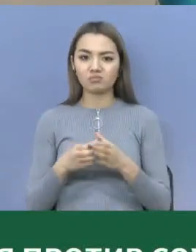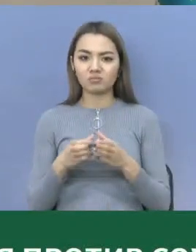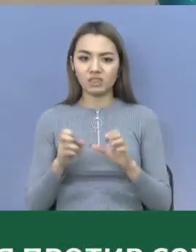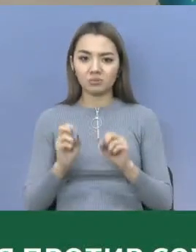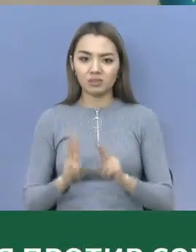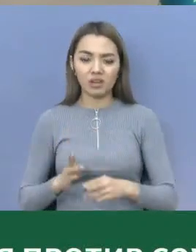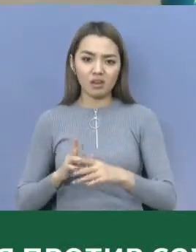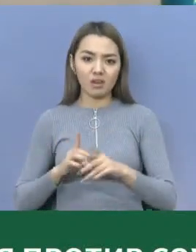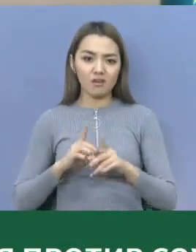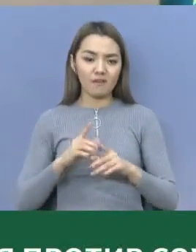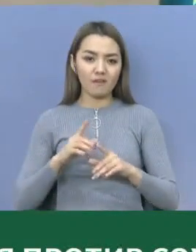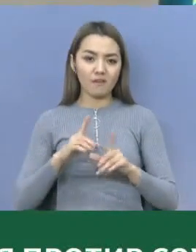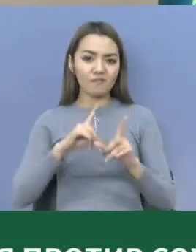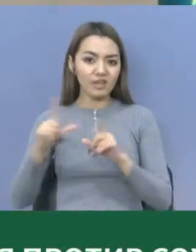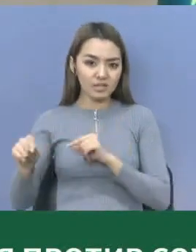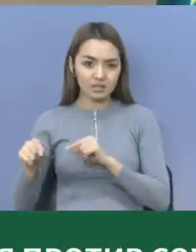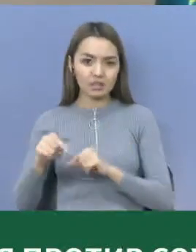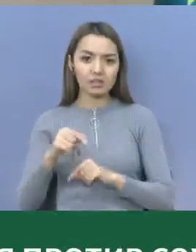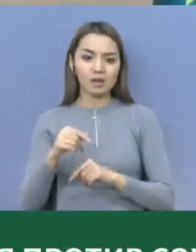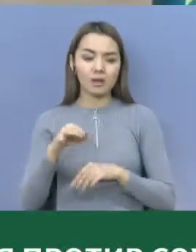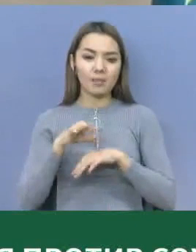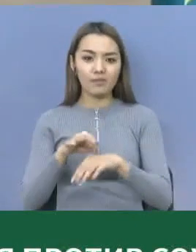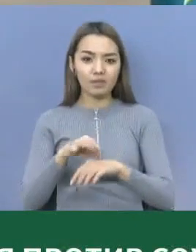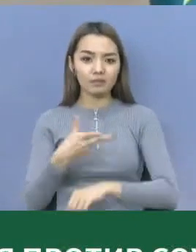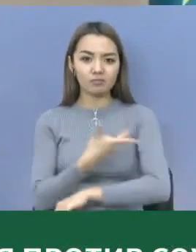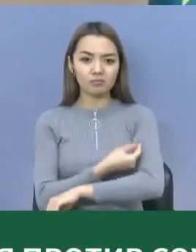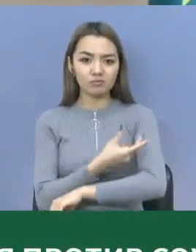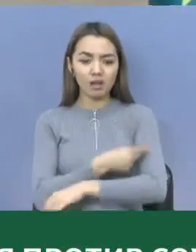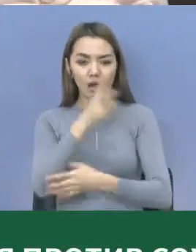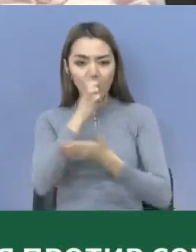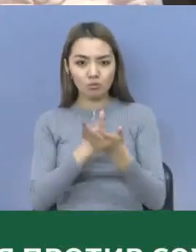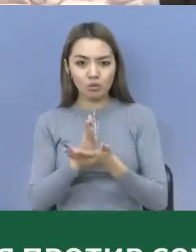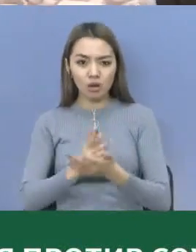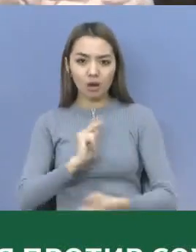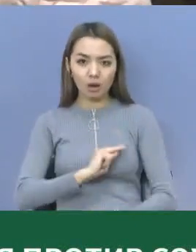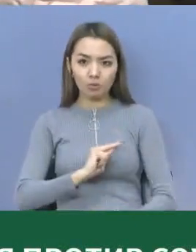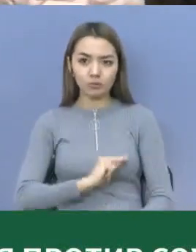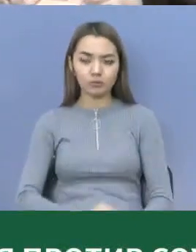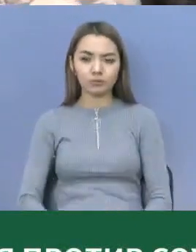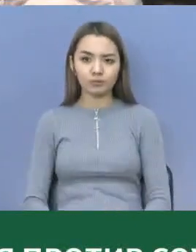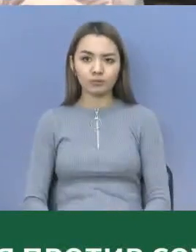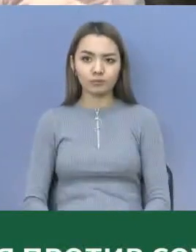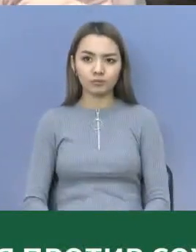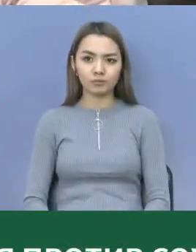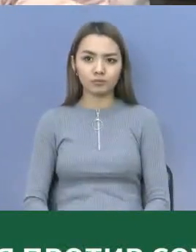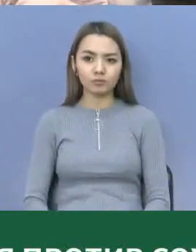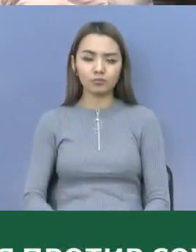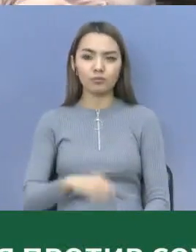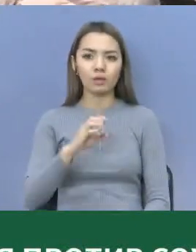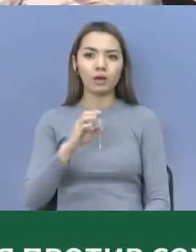мобильными бригадами, осуществлены выезды для проведения ревакцинации государственных служащих. В рамках борьбы с коронавирусной